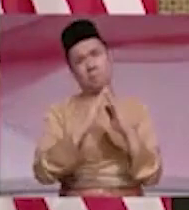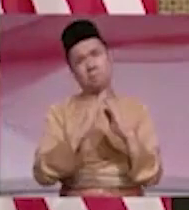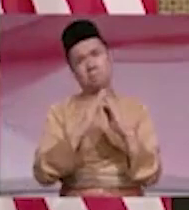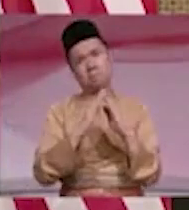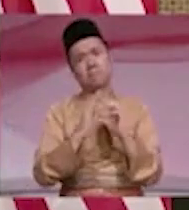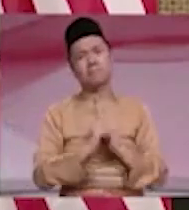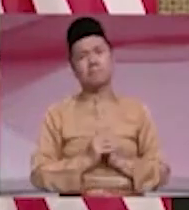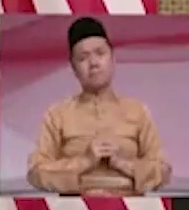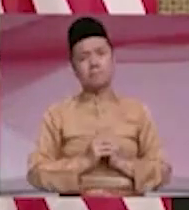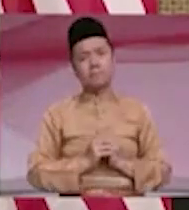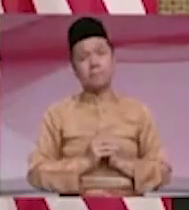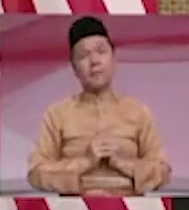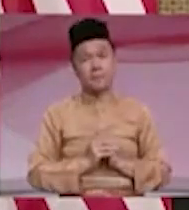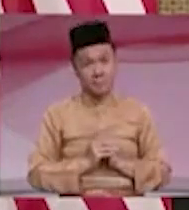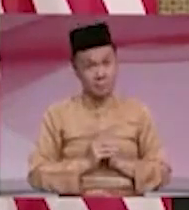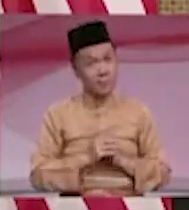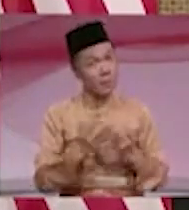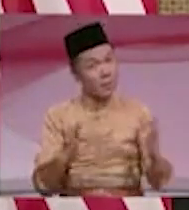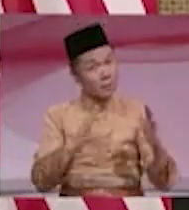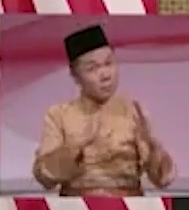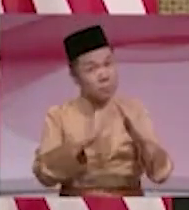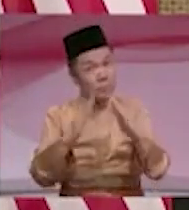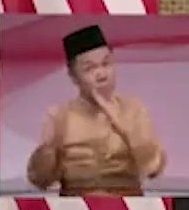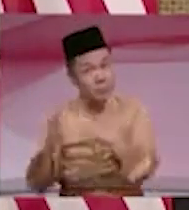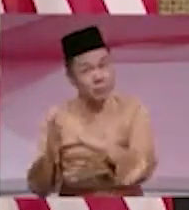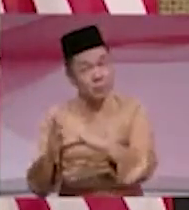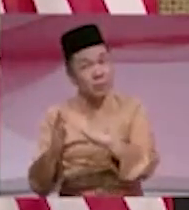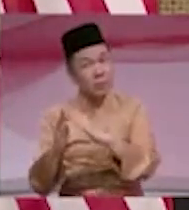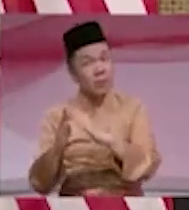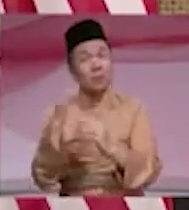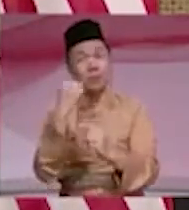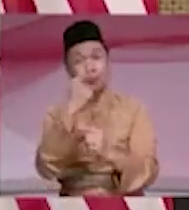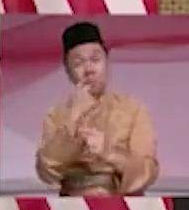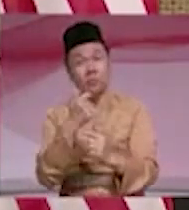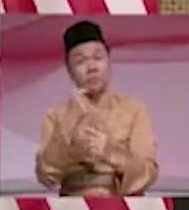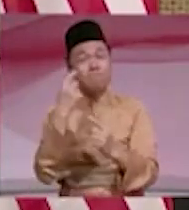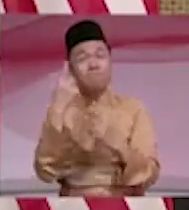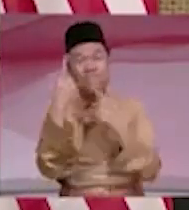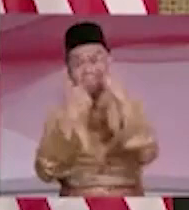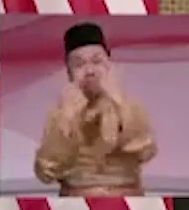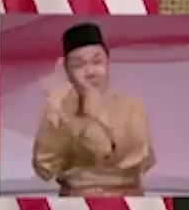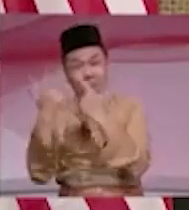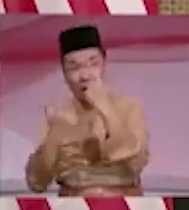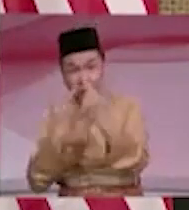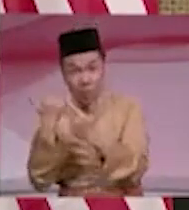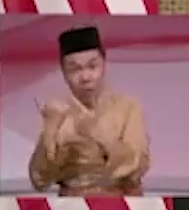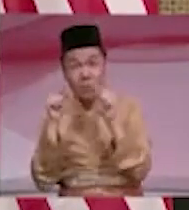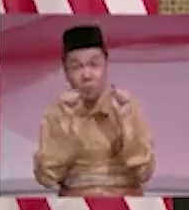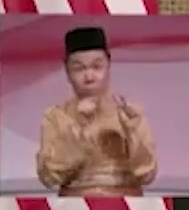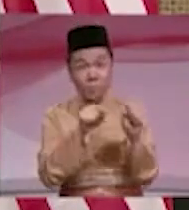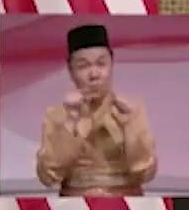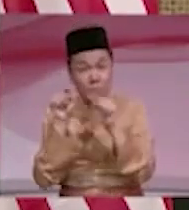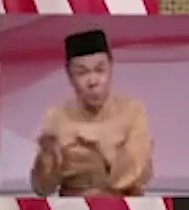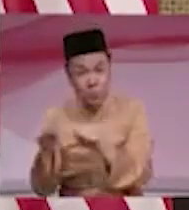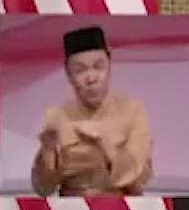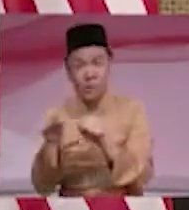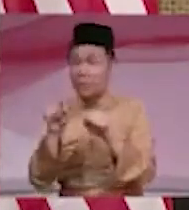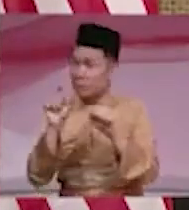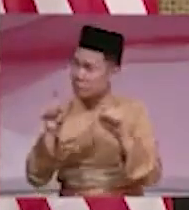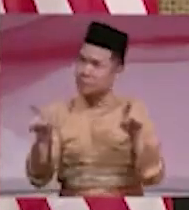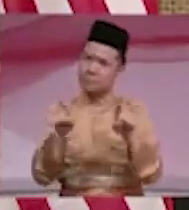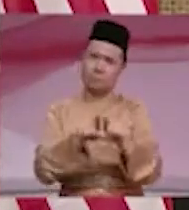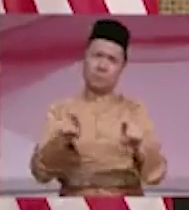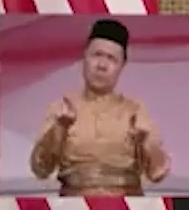Hai di rumah Pulau pasti kalah jumlah sanak saudara yang datang berziarah tidak melebihi 20